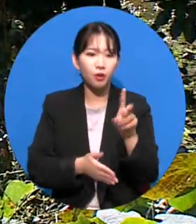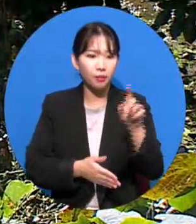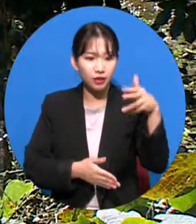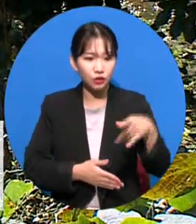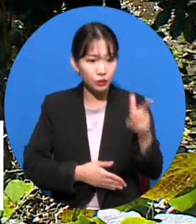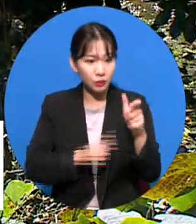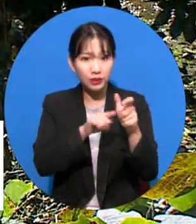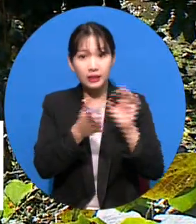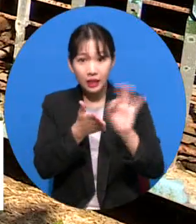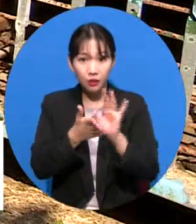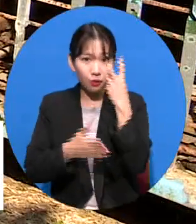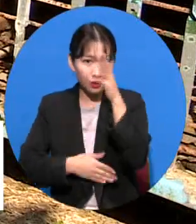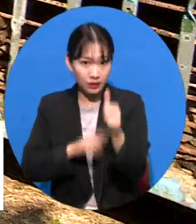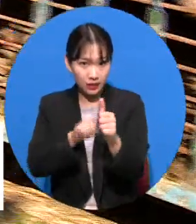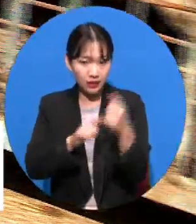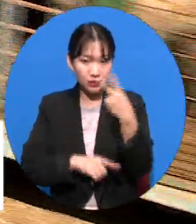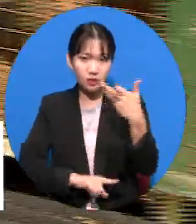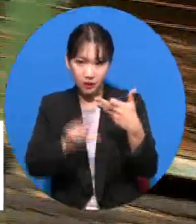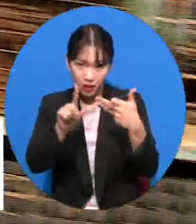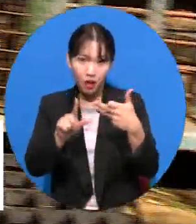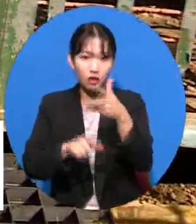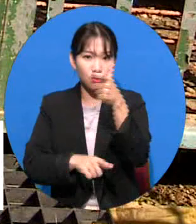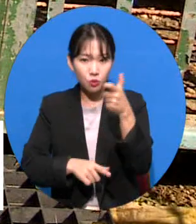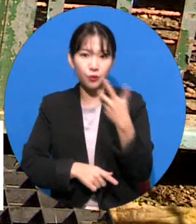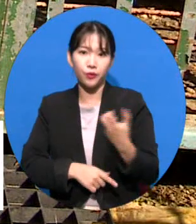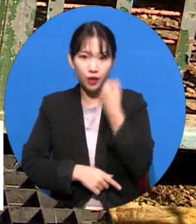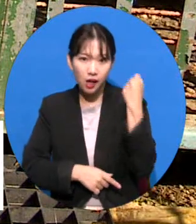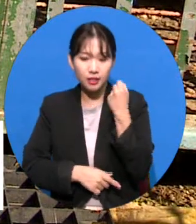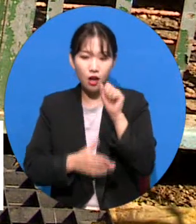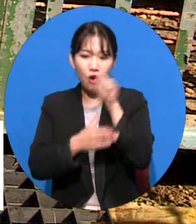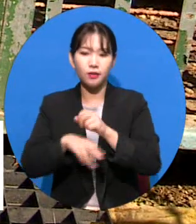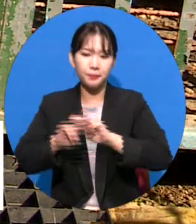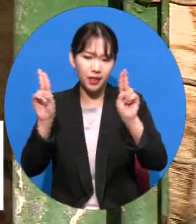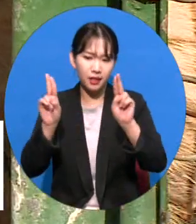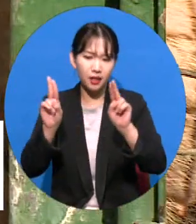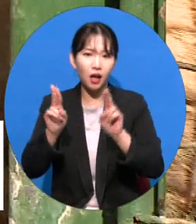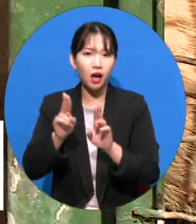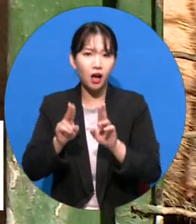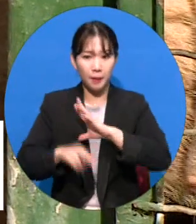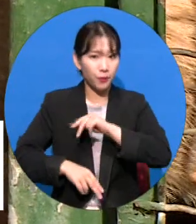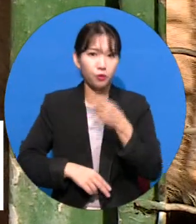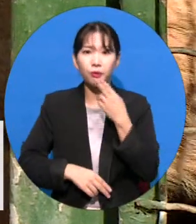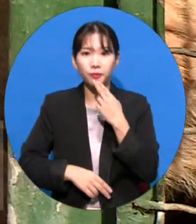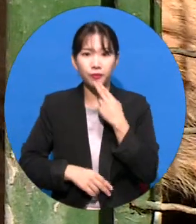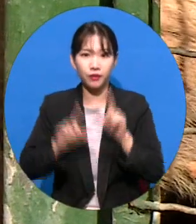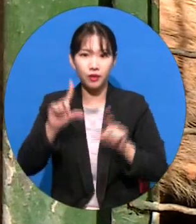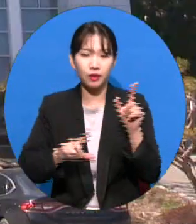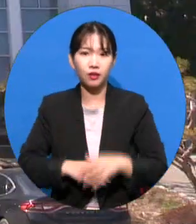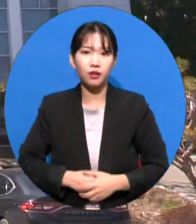마취총을 사용한 관리소장은 지난 2018년 총기 소지 허가가 취소됐고 수렴 면허도 없는